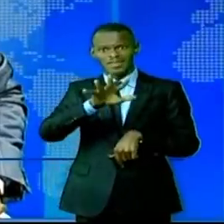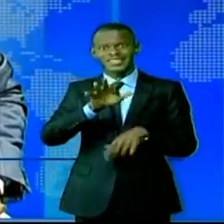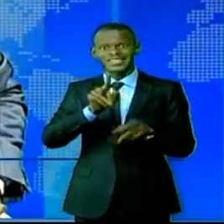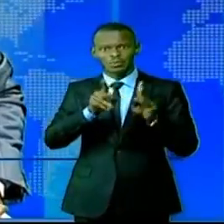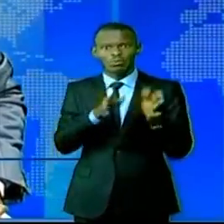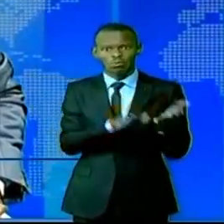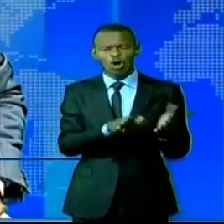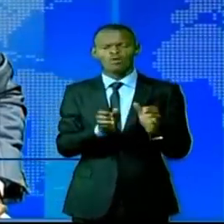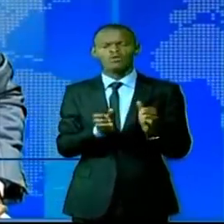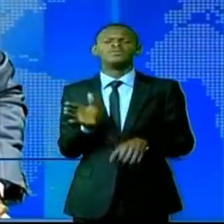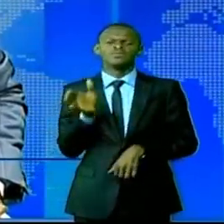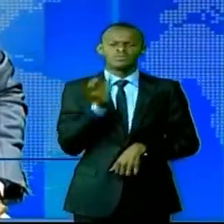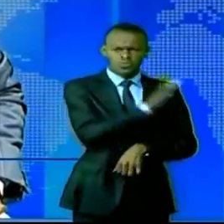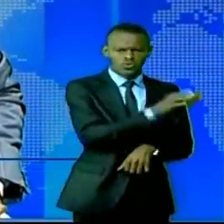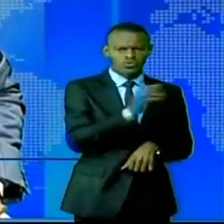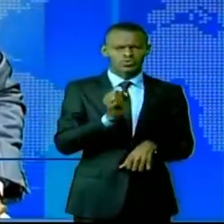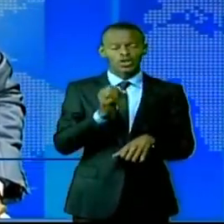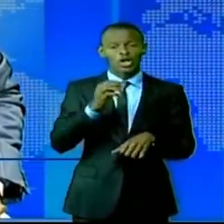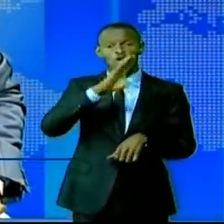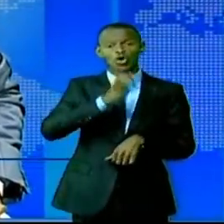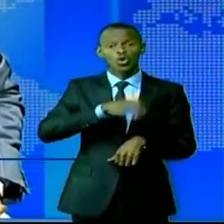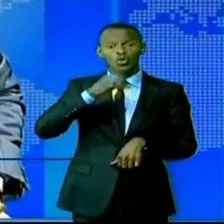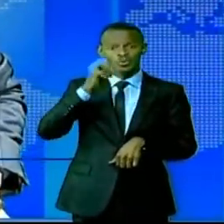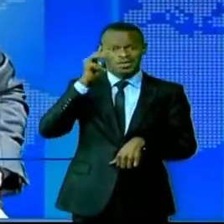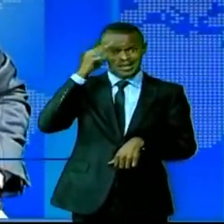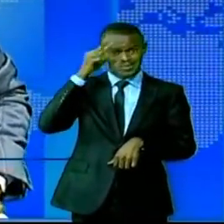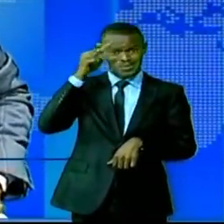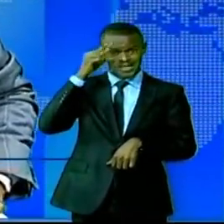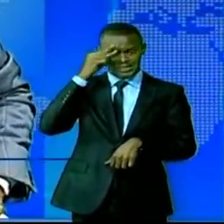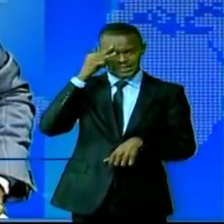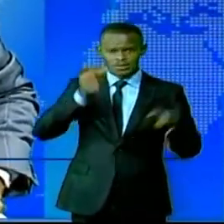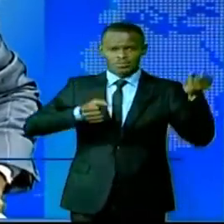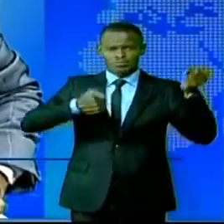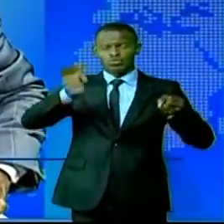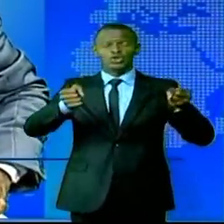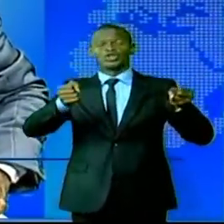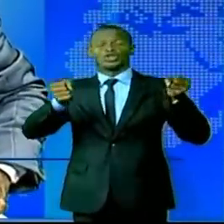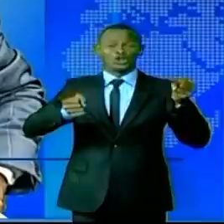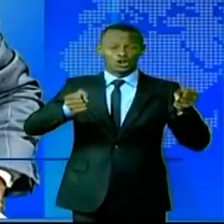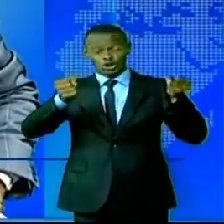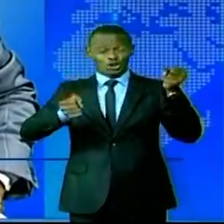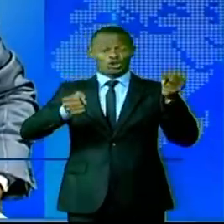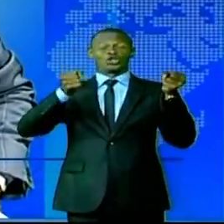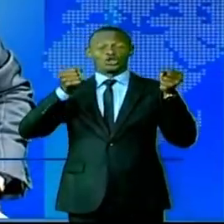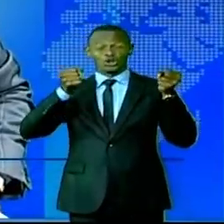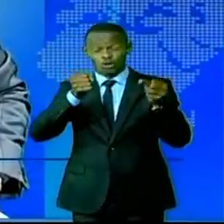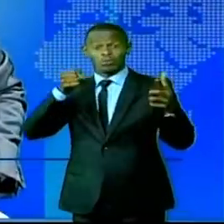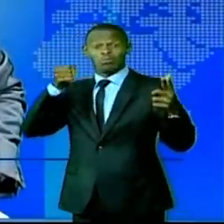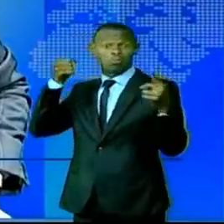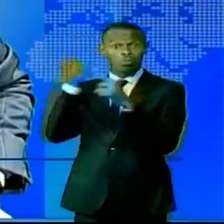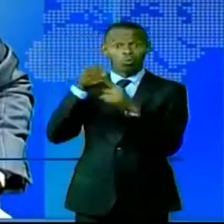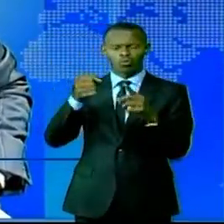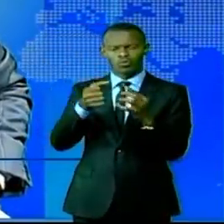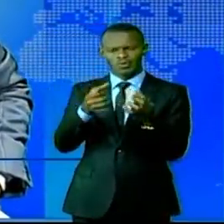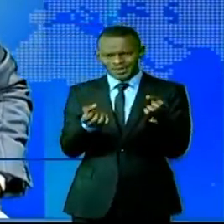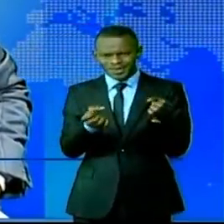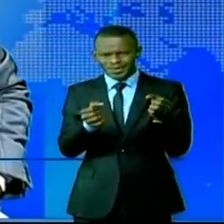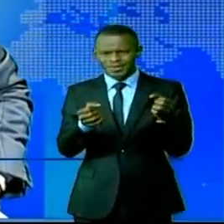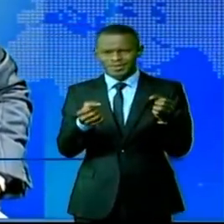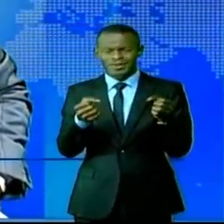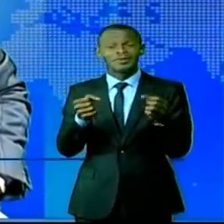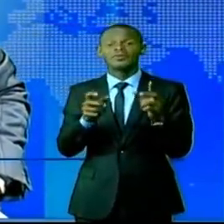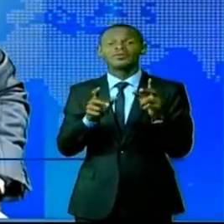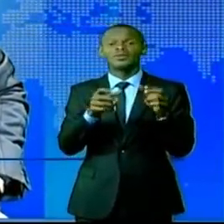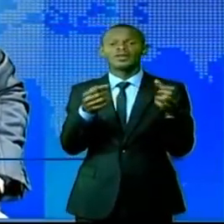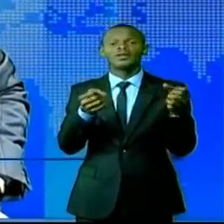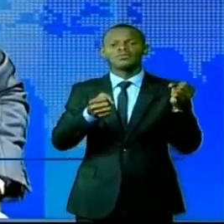Pascal dans la commune de Massina, où un camion Ben a terminé sa course sur un minibus Mercedes 207.